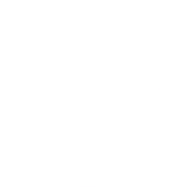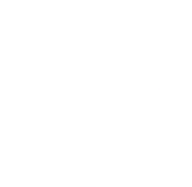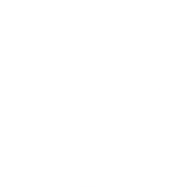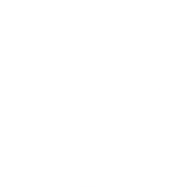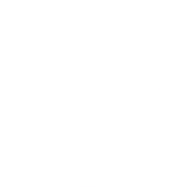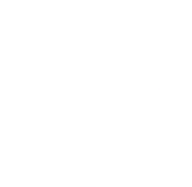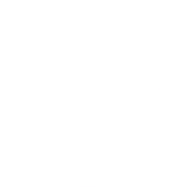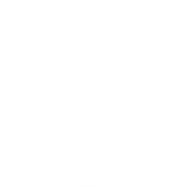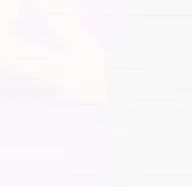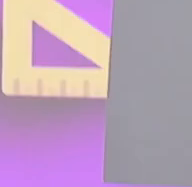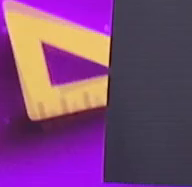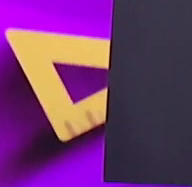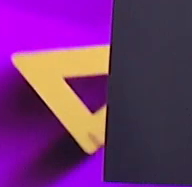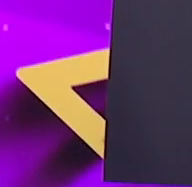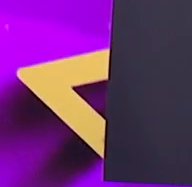KPM.